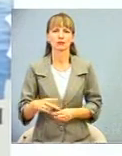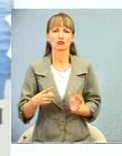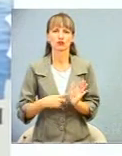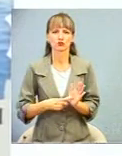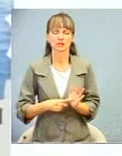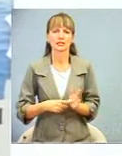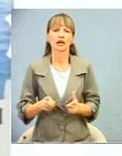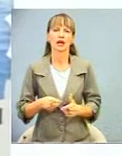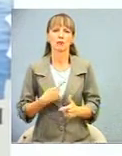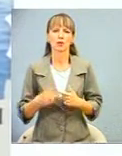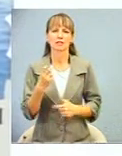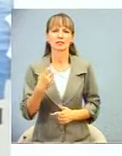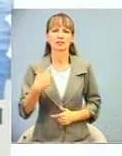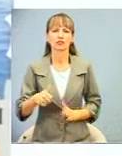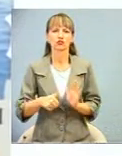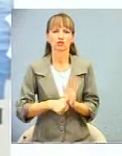1576 або ж